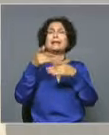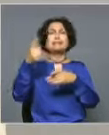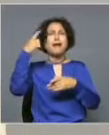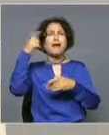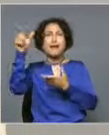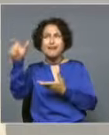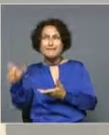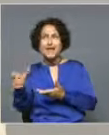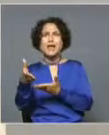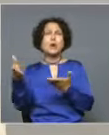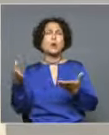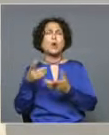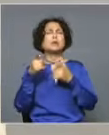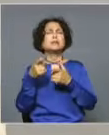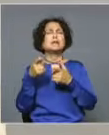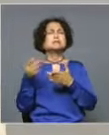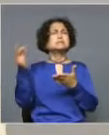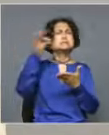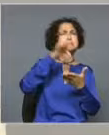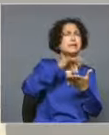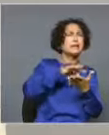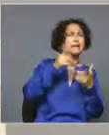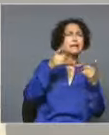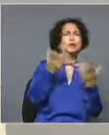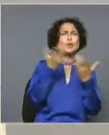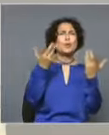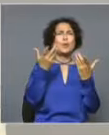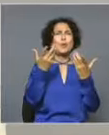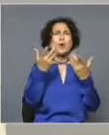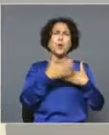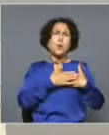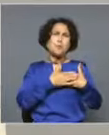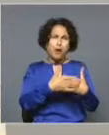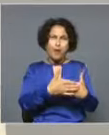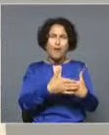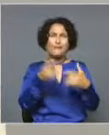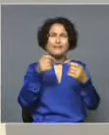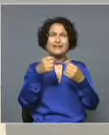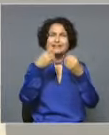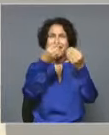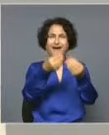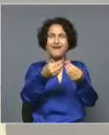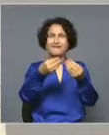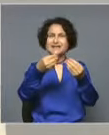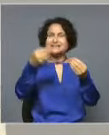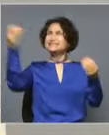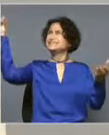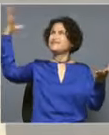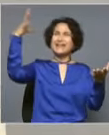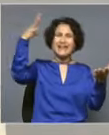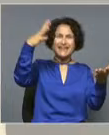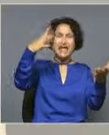да стигне парадоксално изненадващо и до една любов, която дава светлина на неговия